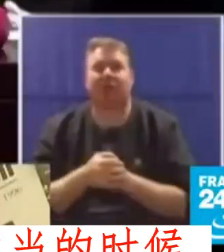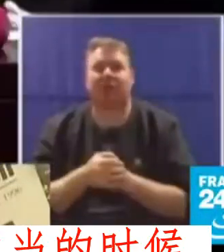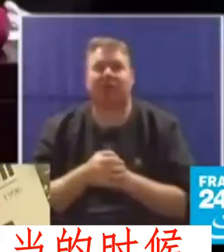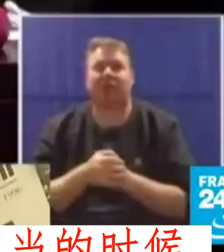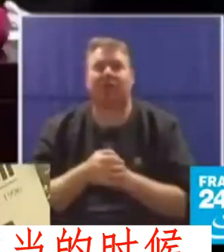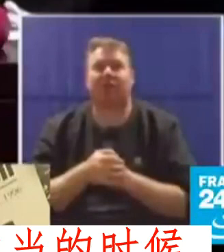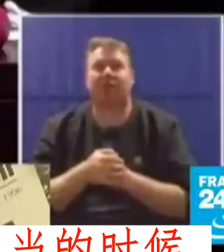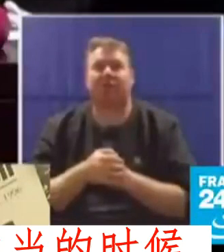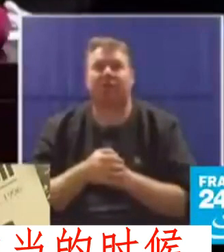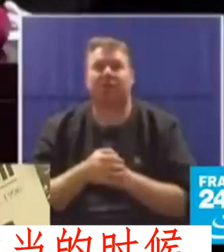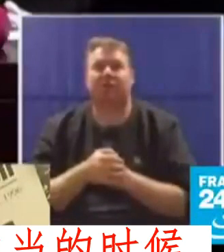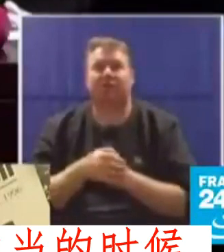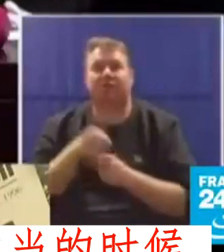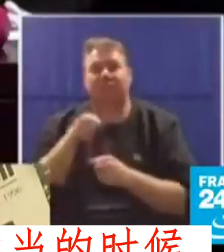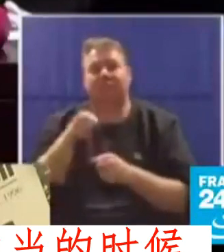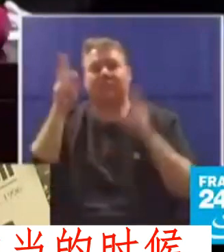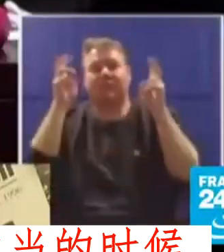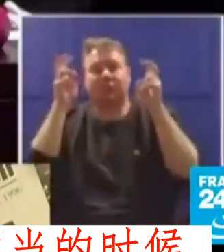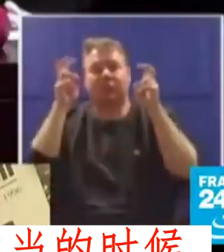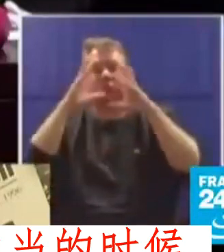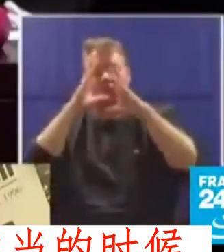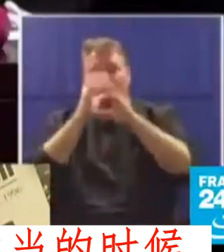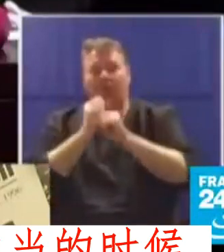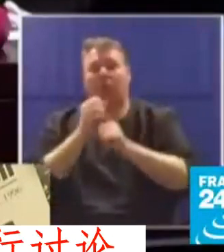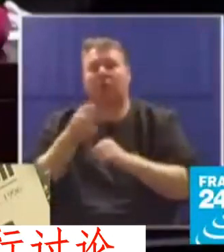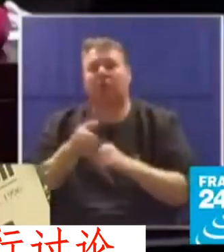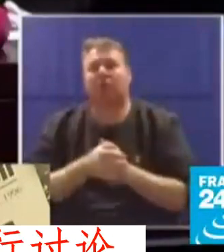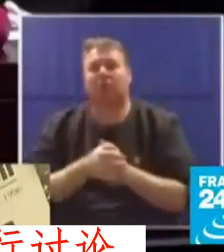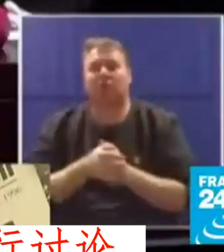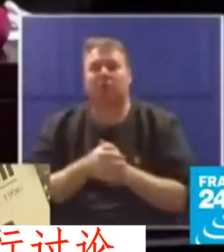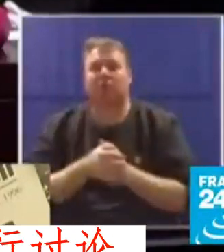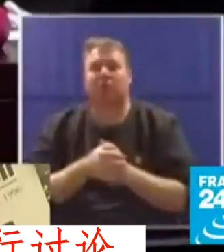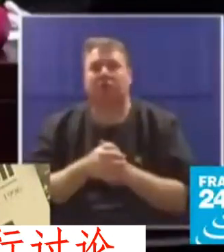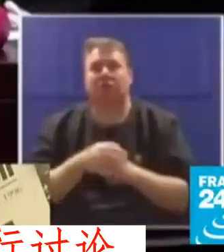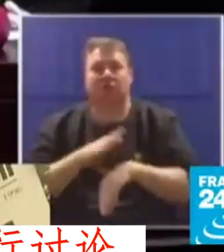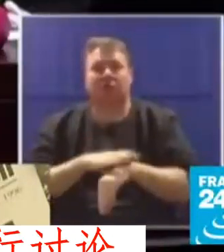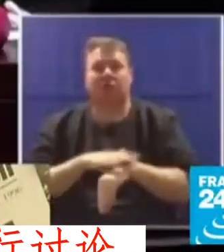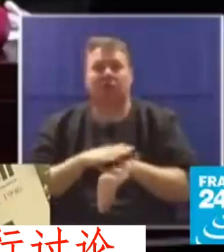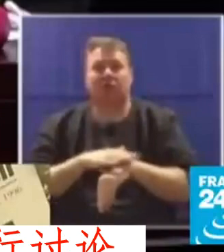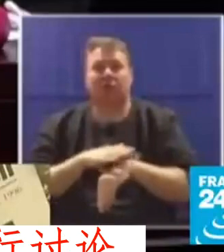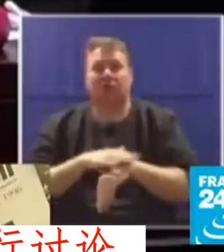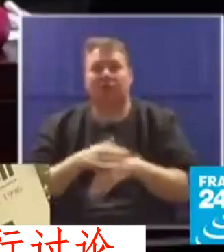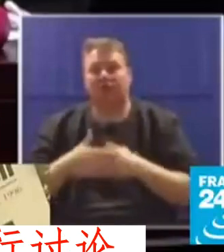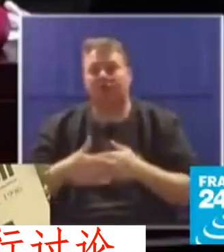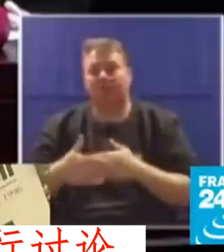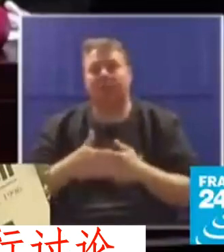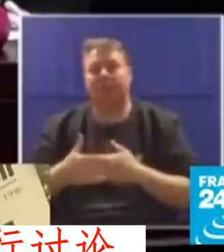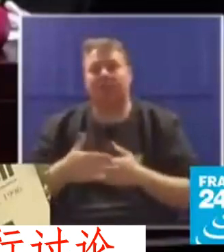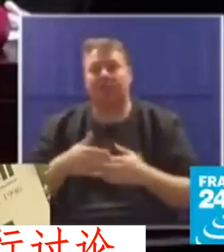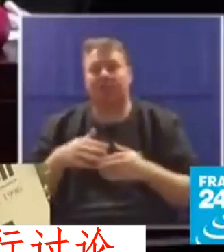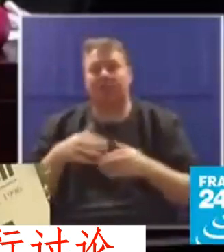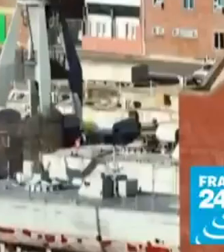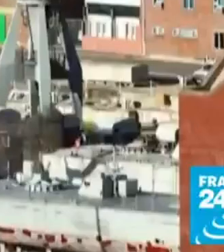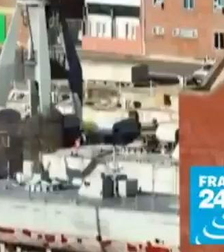oui la question est examinée et en temps voulu en temps voulu nous serons en mesure d'en parler